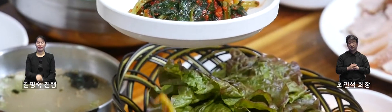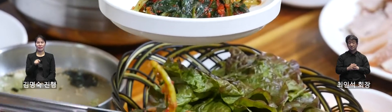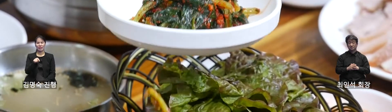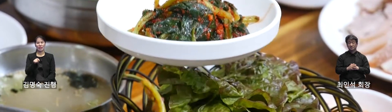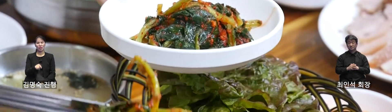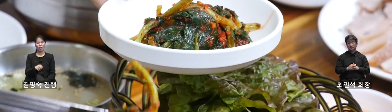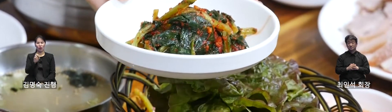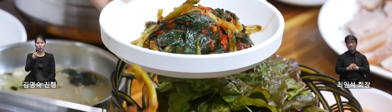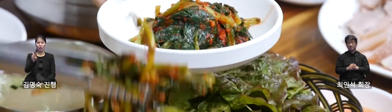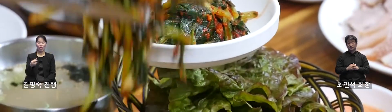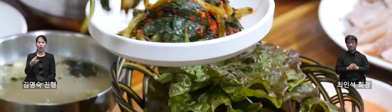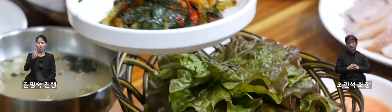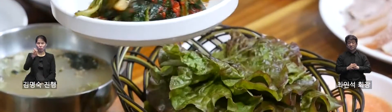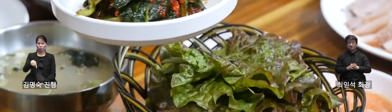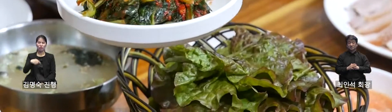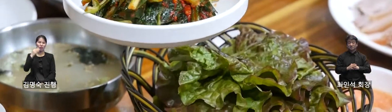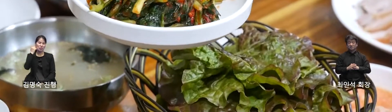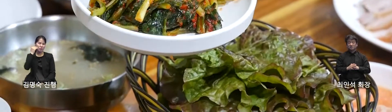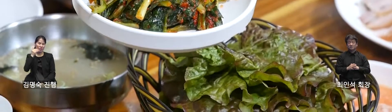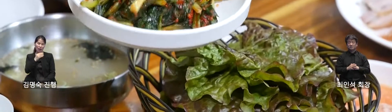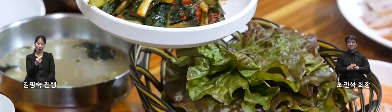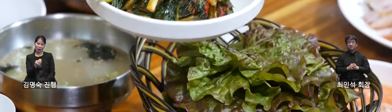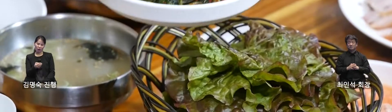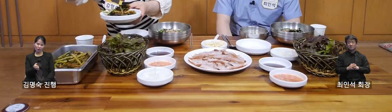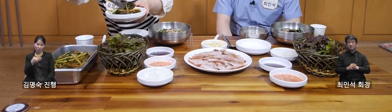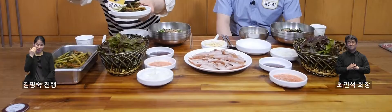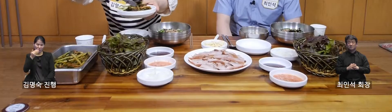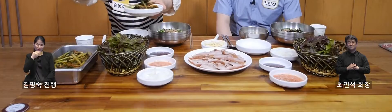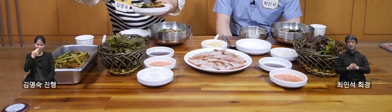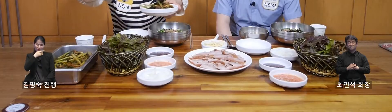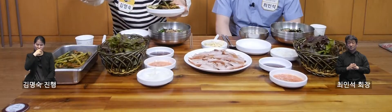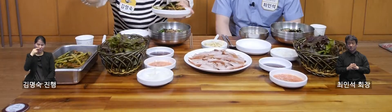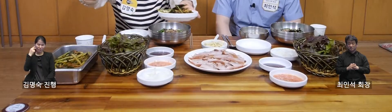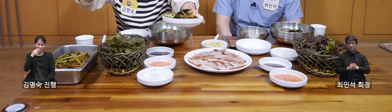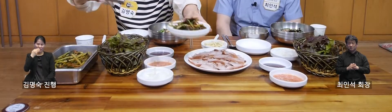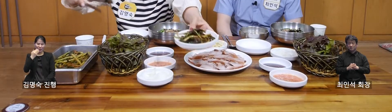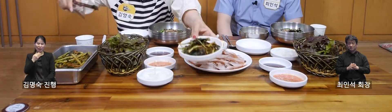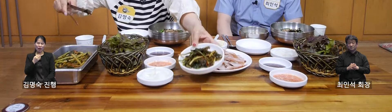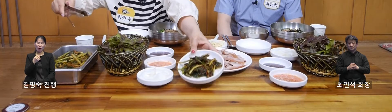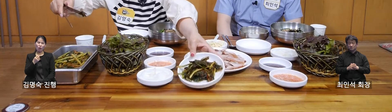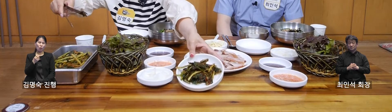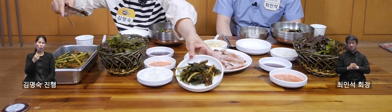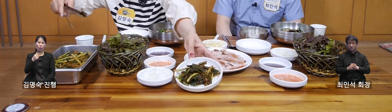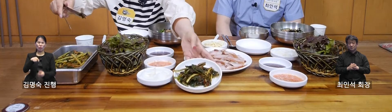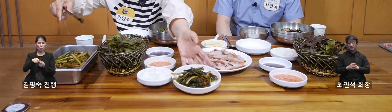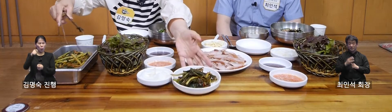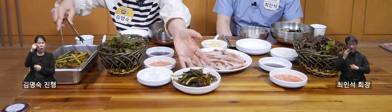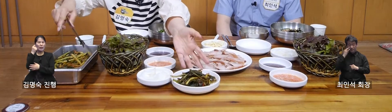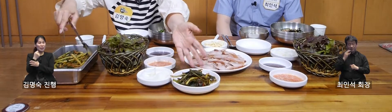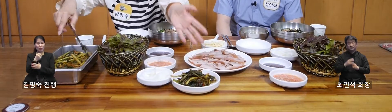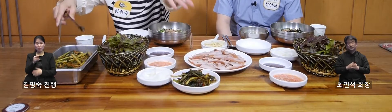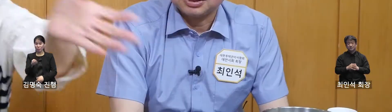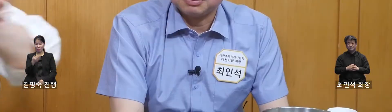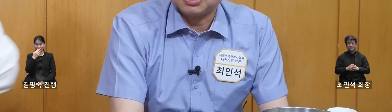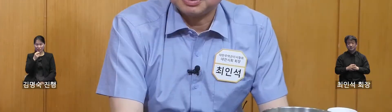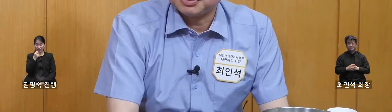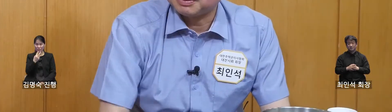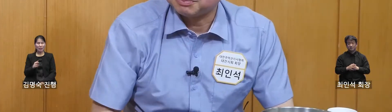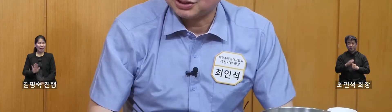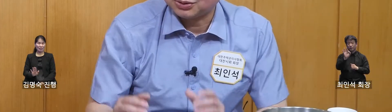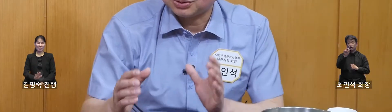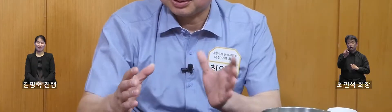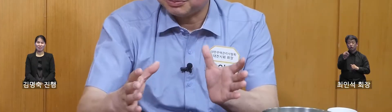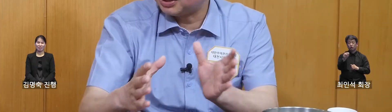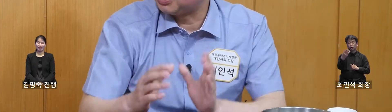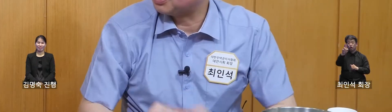그러니까 요 열무김치가요. 네네. 냄새가 확 신내는 나진 않아요. 네.